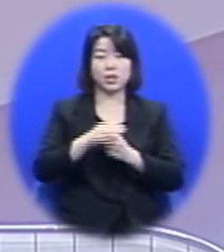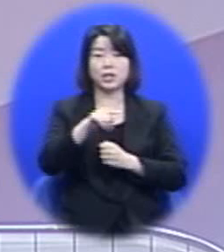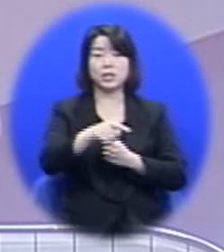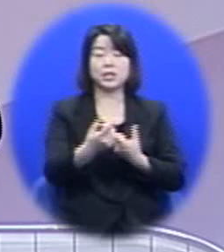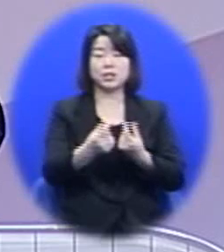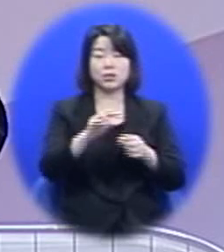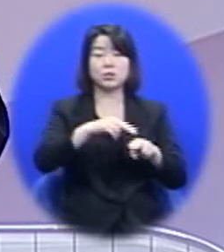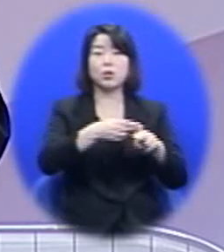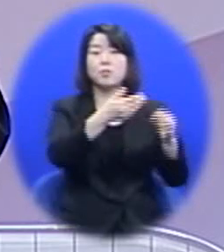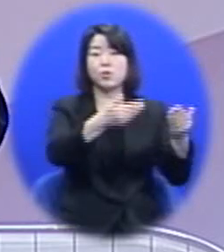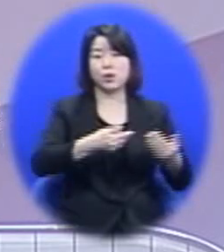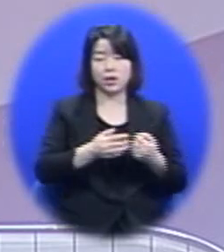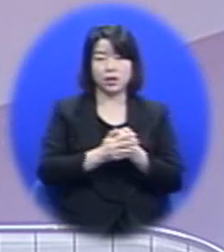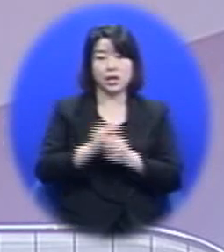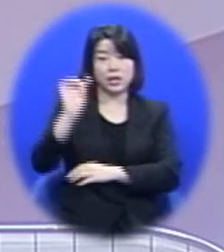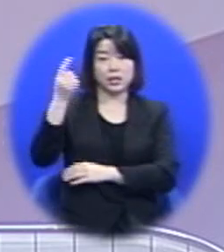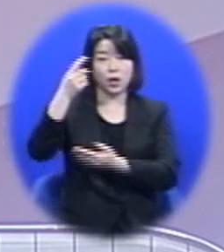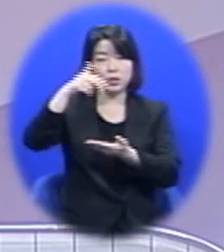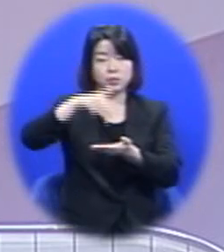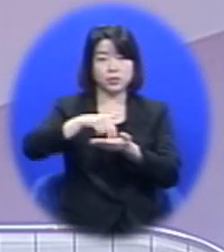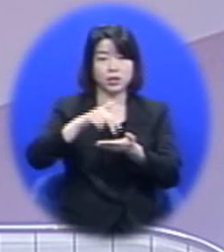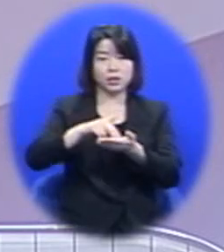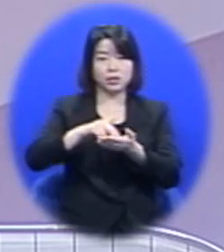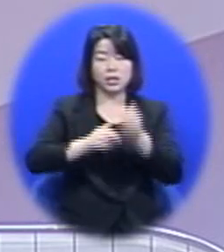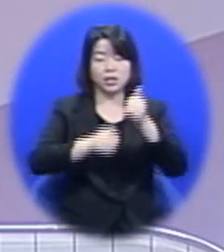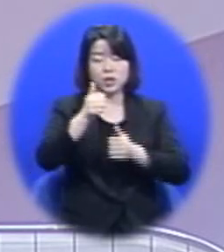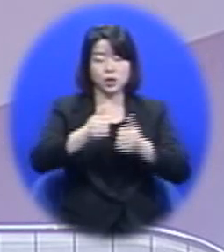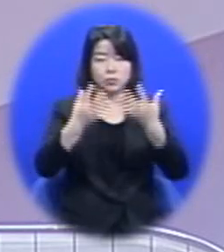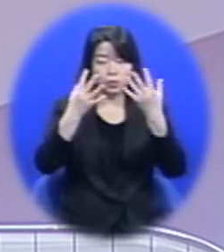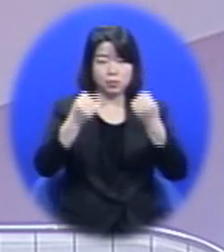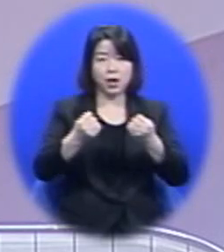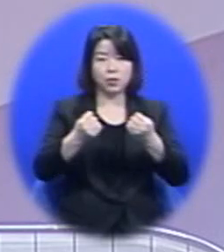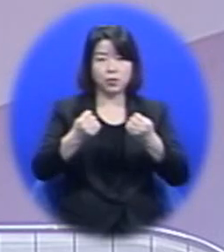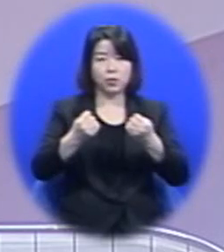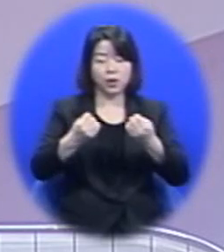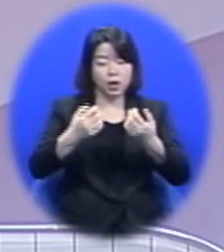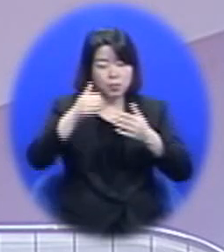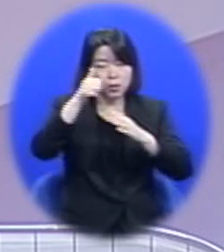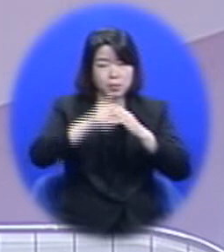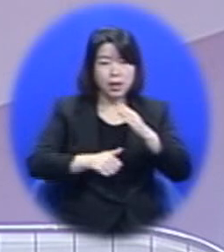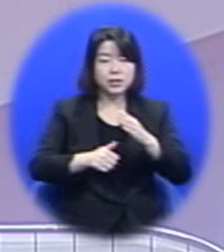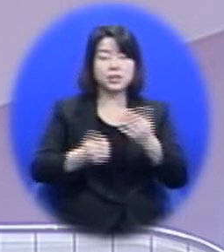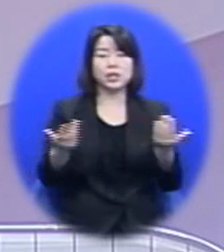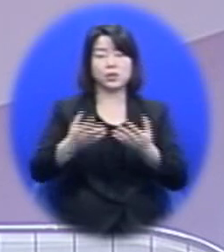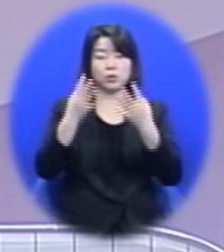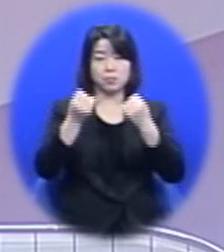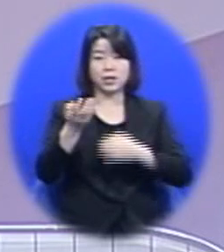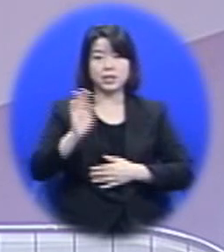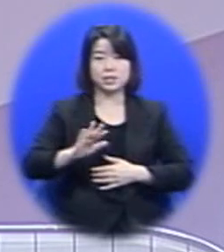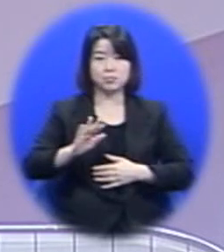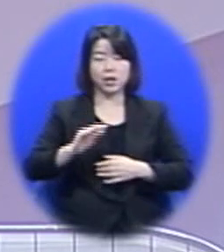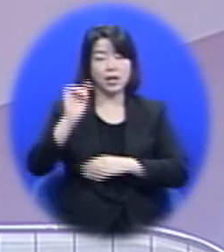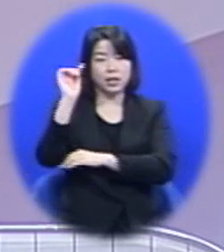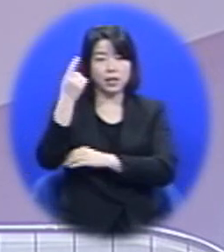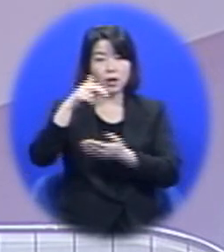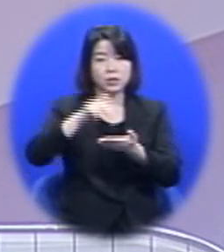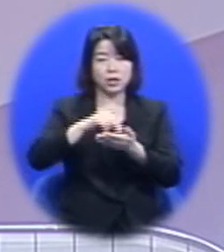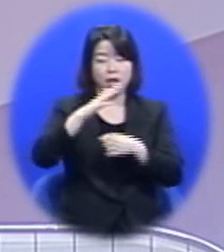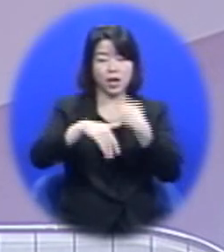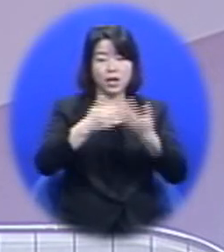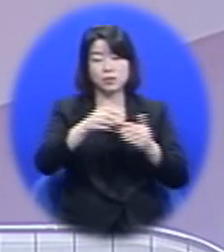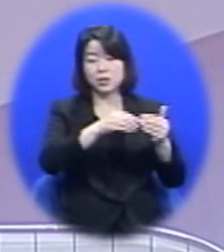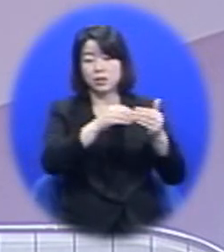있어서는 시험될 일도 많았고 실족할 일도 많았지만 다윗은 계속 하나님이 이끄시는 그 길을 갈 수 있었던